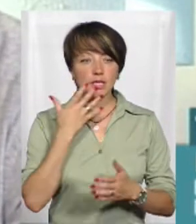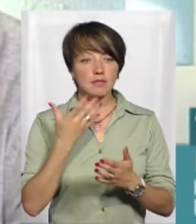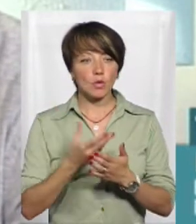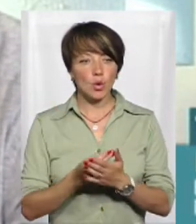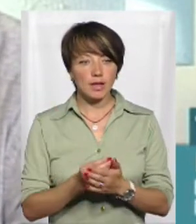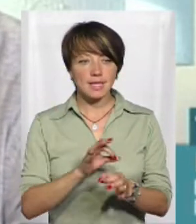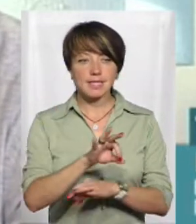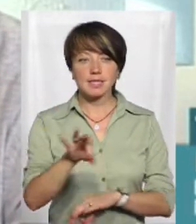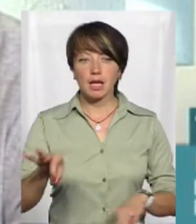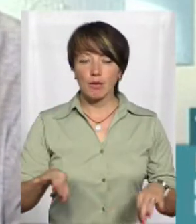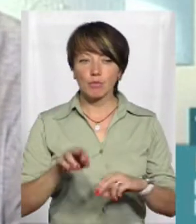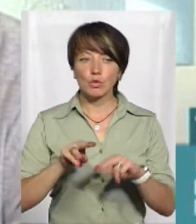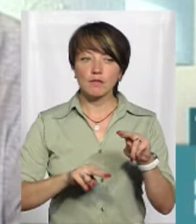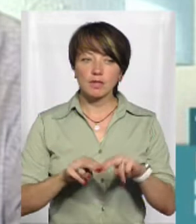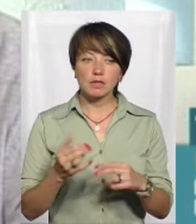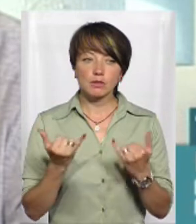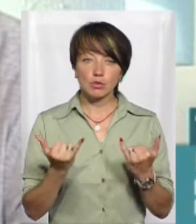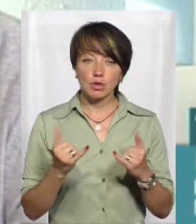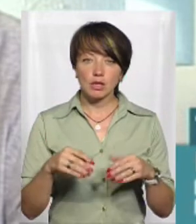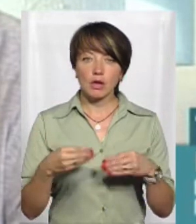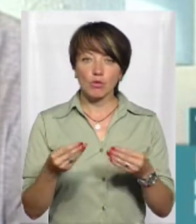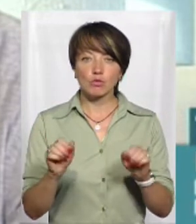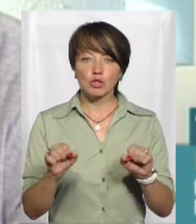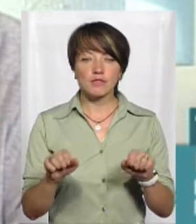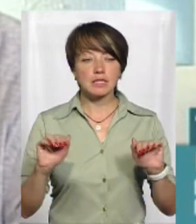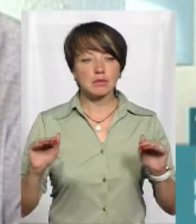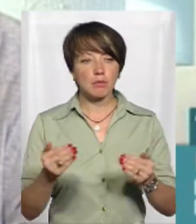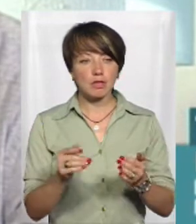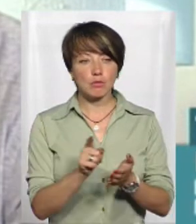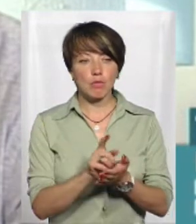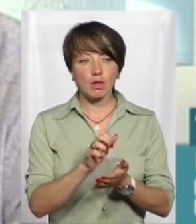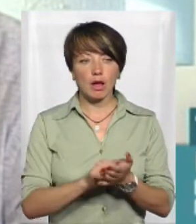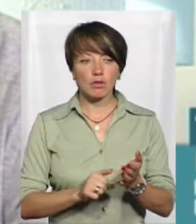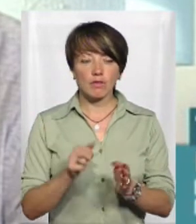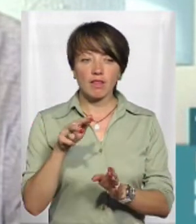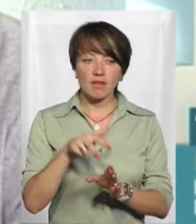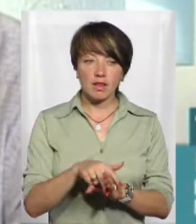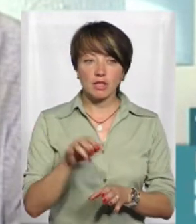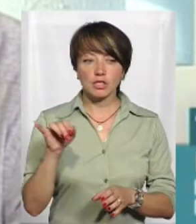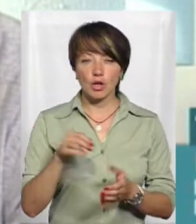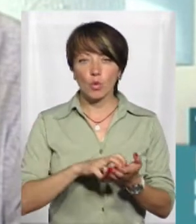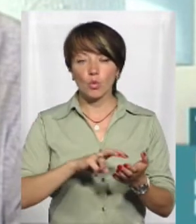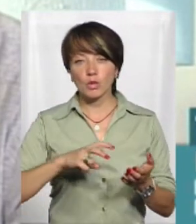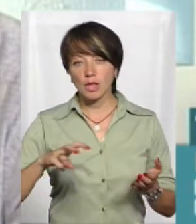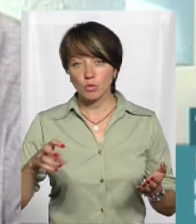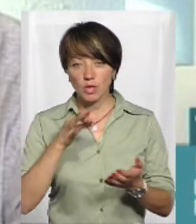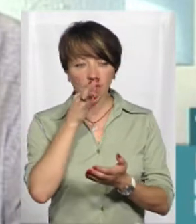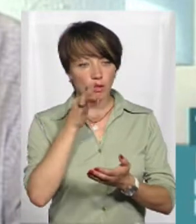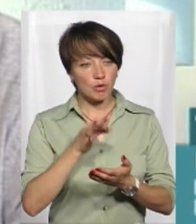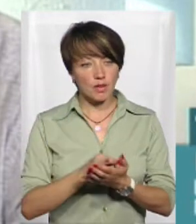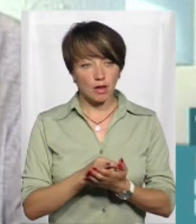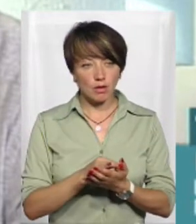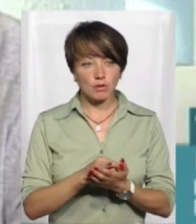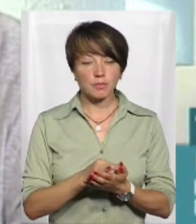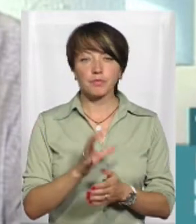своїх схем будівництва, які на сьогодні дають їм можливість зменшити податкове навантаження і уникнути будь-якої відповідальності. Крім